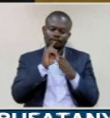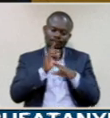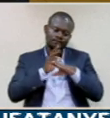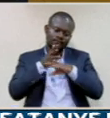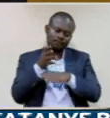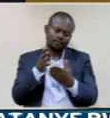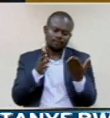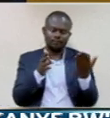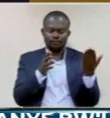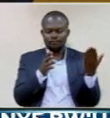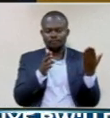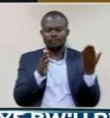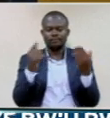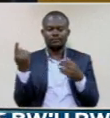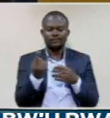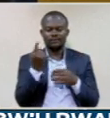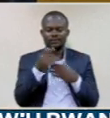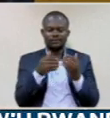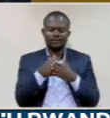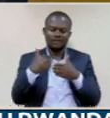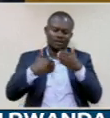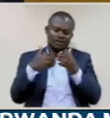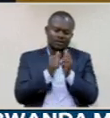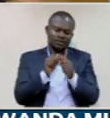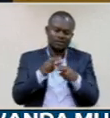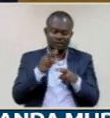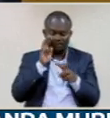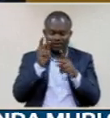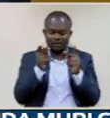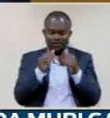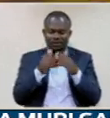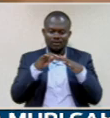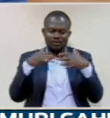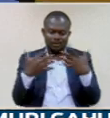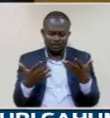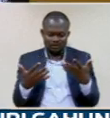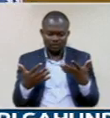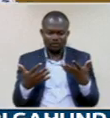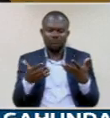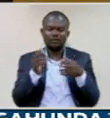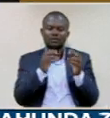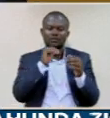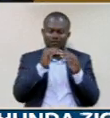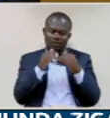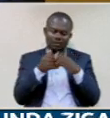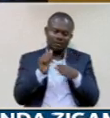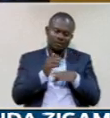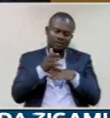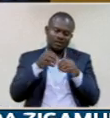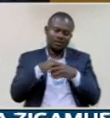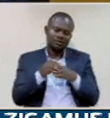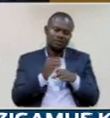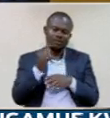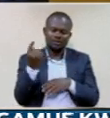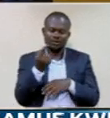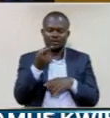barenzeho byonyine no kuba bari begeranye bicaye urabona aha hantu ukuntu hangana ubundi nta kumuntu akagombye kwinjira amarenze umwe